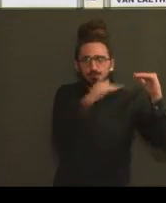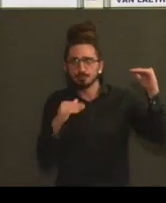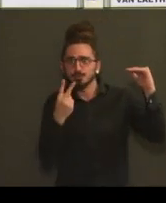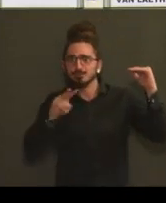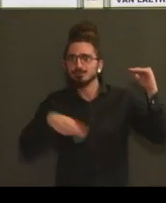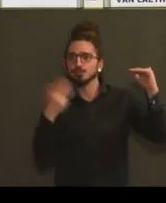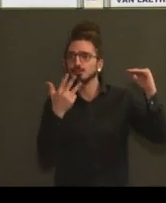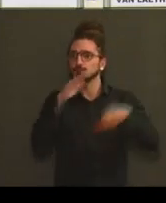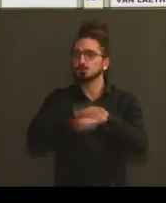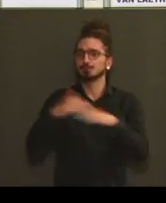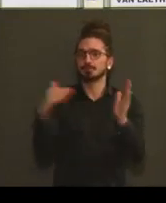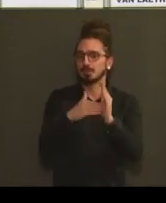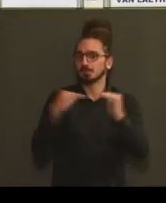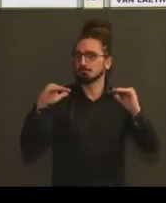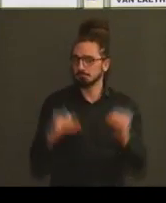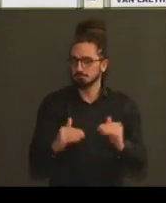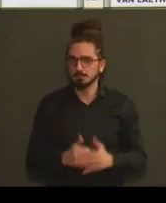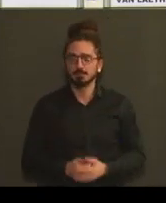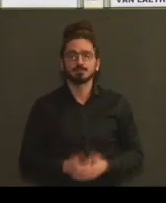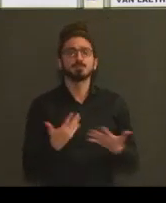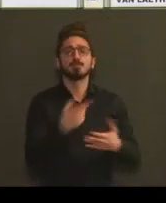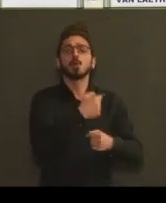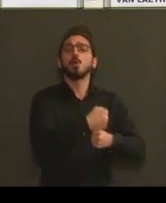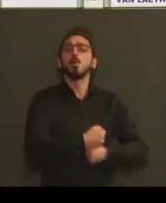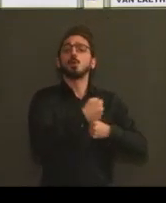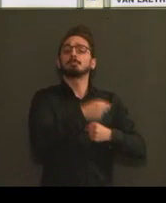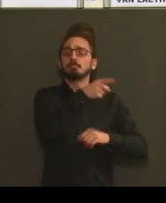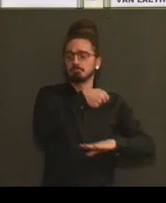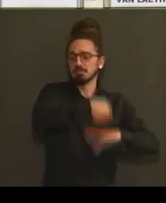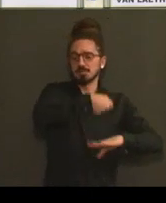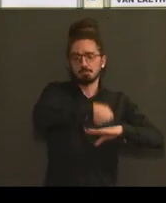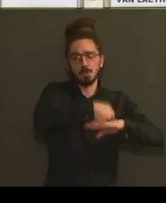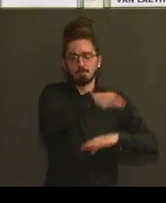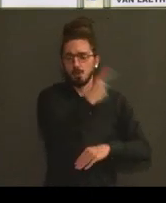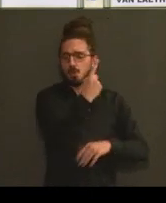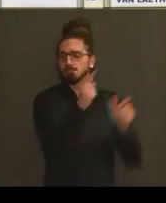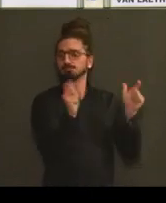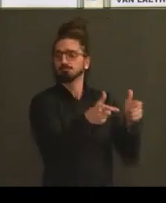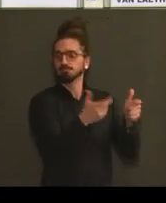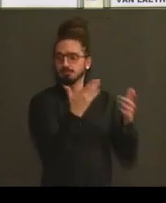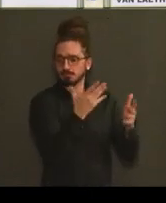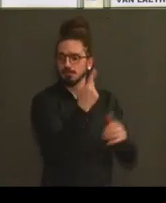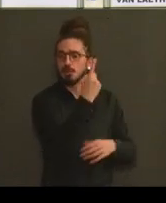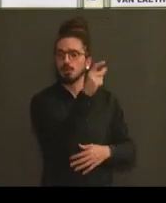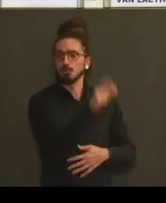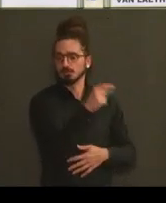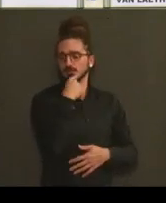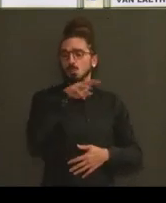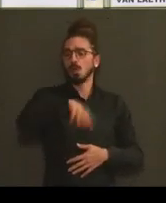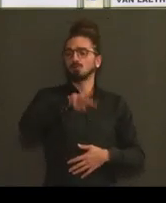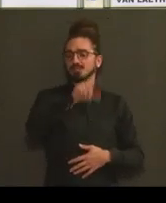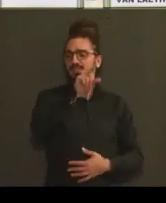dans ce contexte-là de 12% des maisons de repos en Wallonie à 10%, de 13% à 11% à Bruxelles et